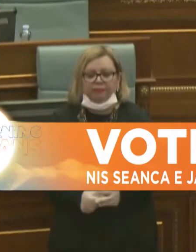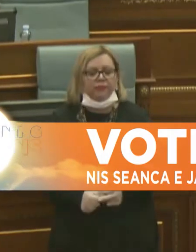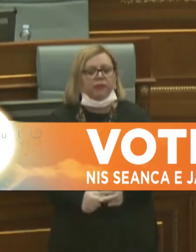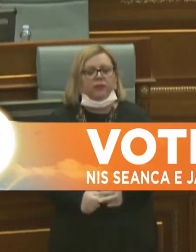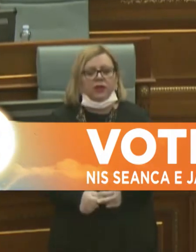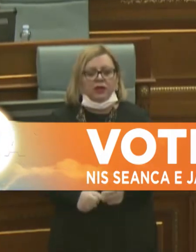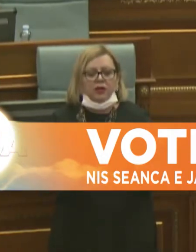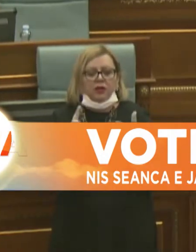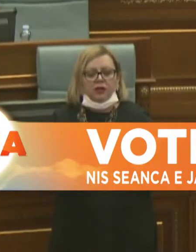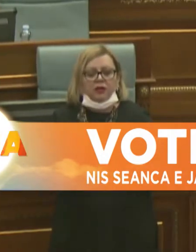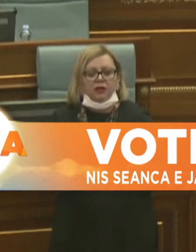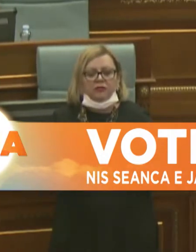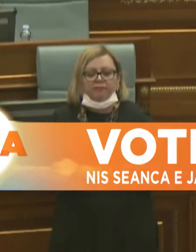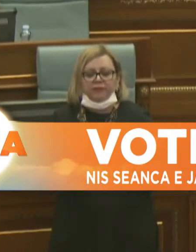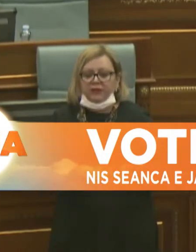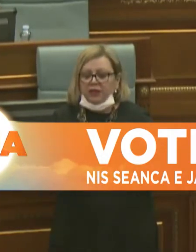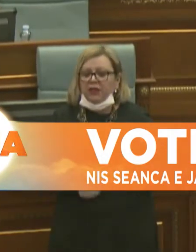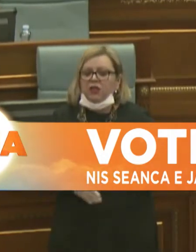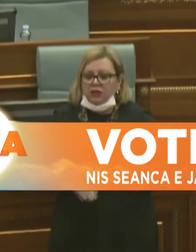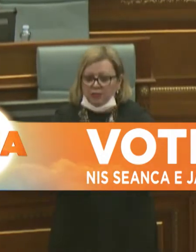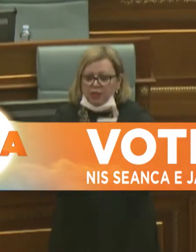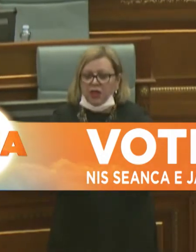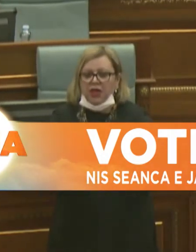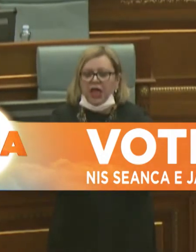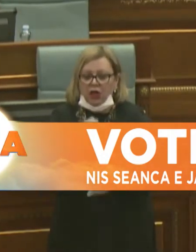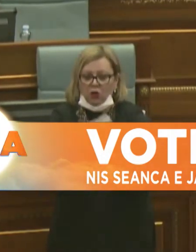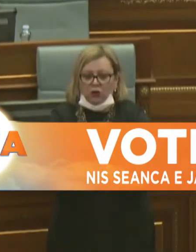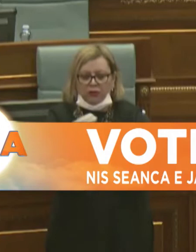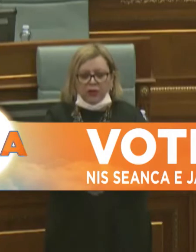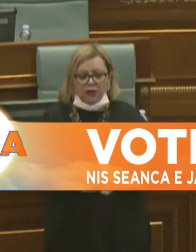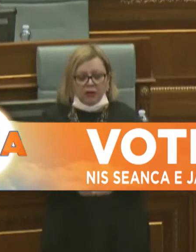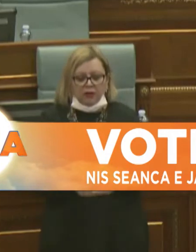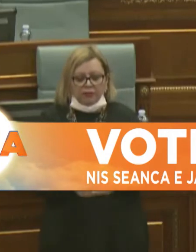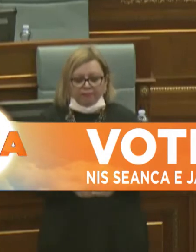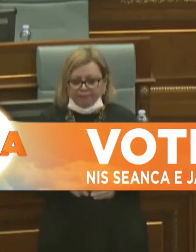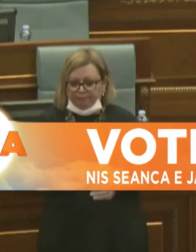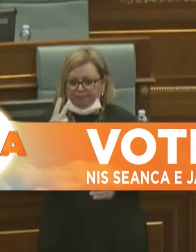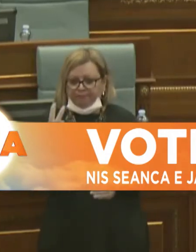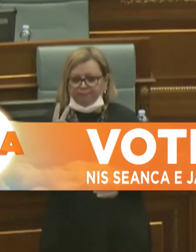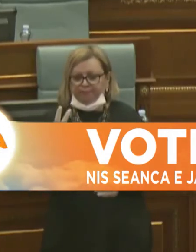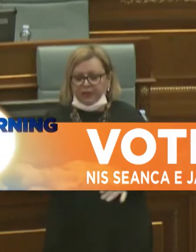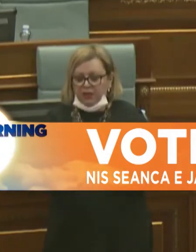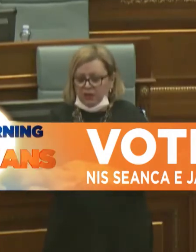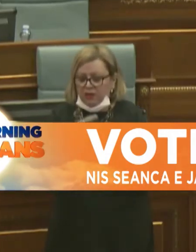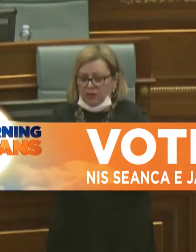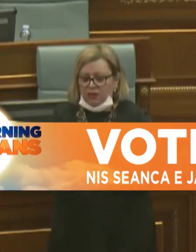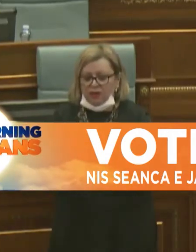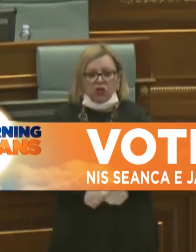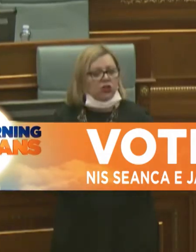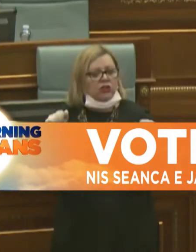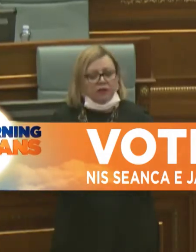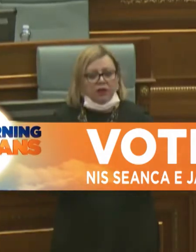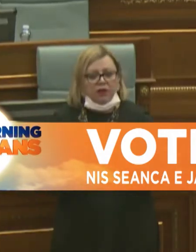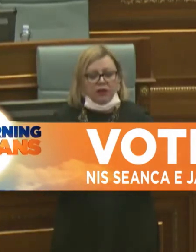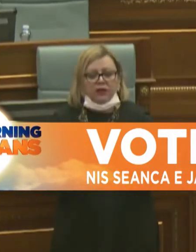COVID-19 dhe rimëkëmbja ekonomike pas kësaj pandemie. Krahas këtyre prioriteteve, qeveria do të